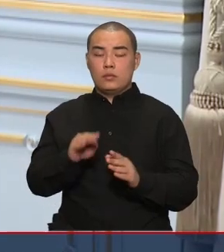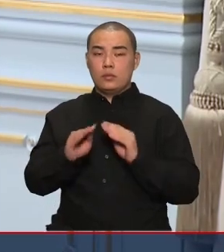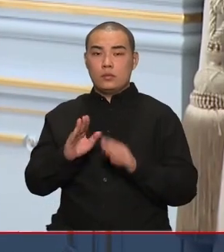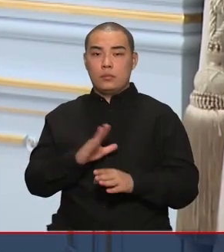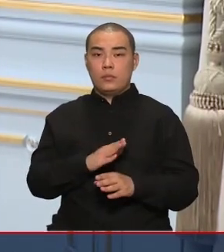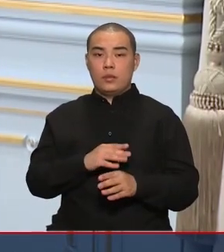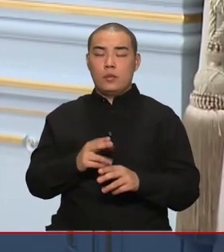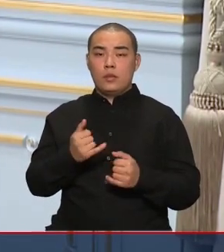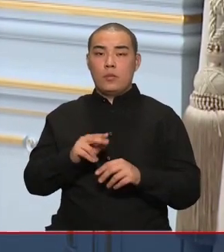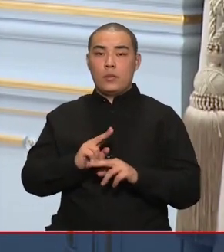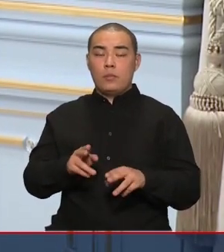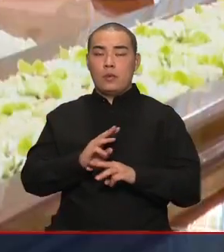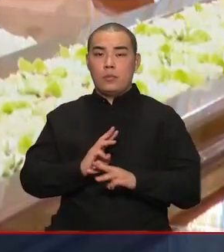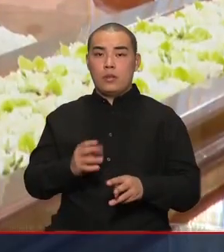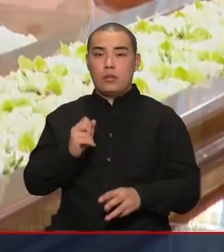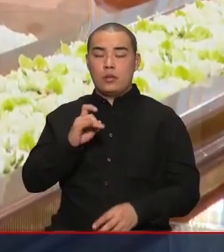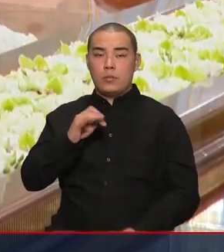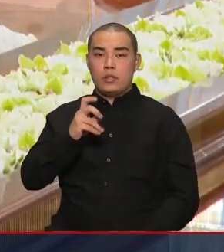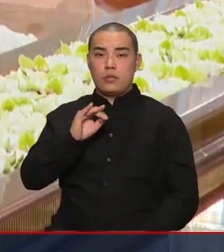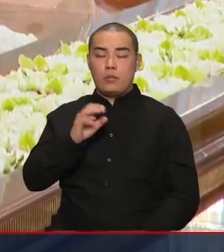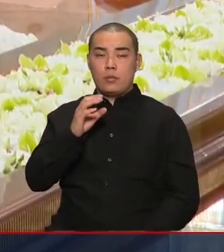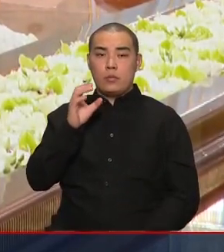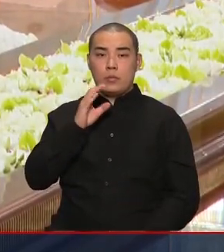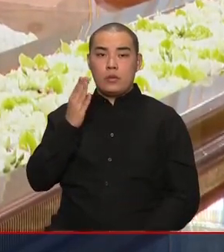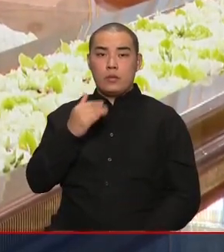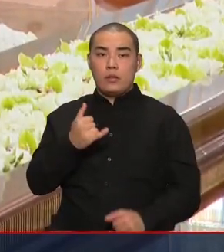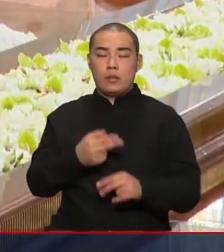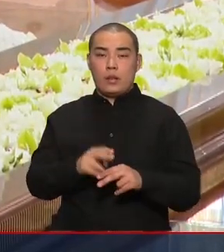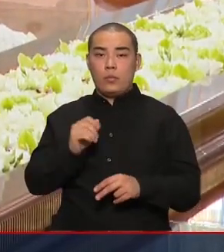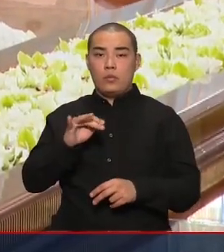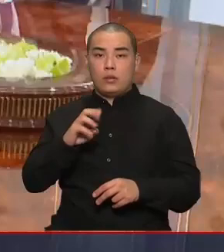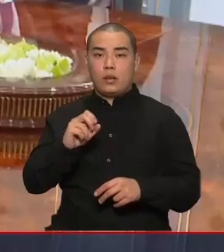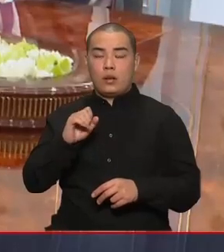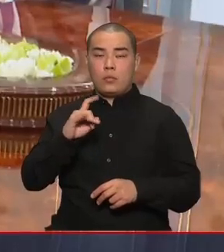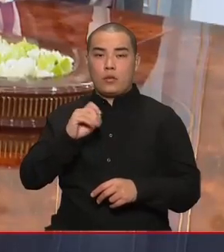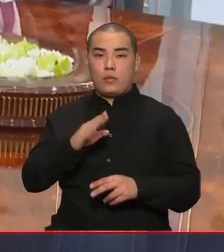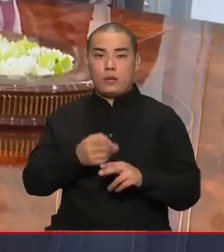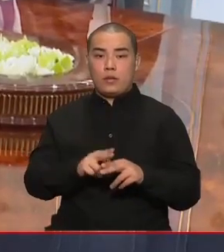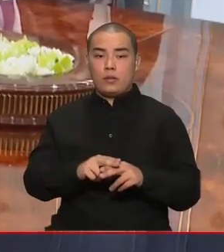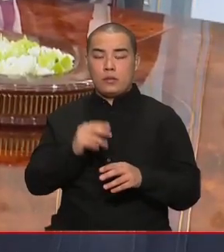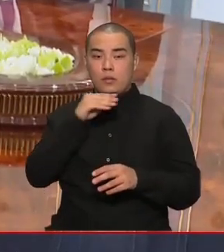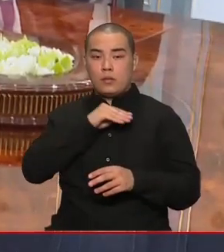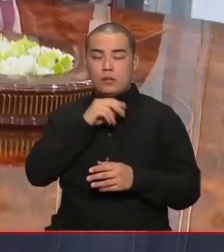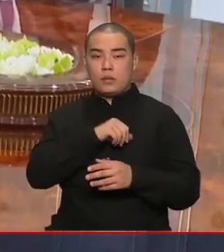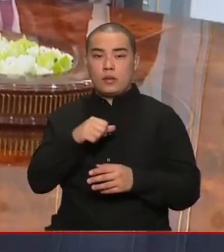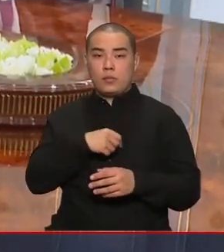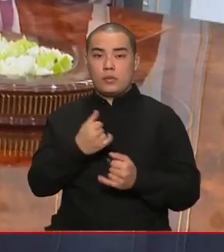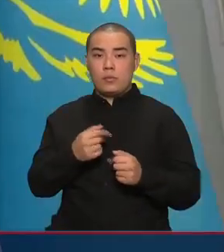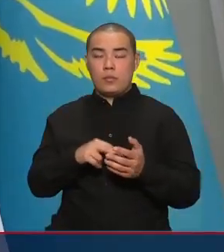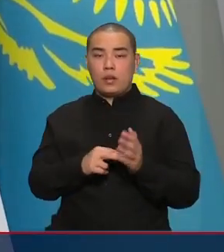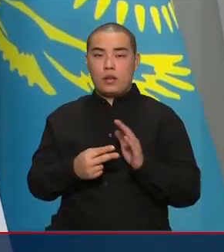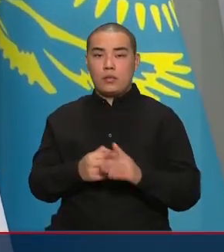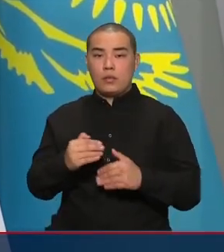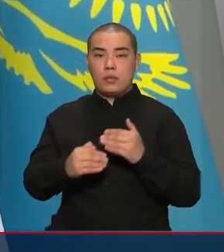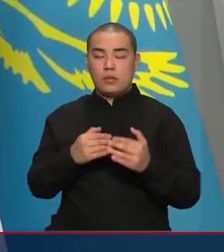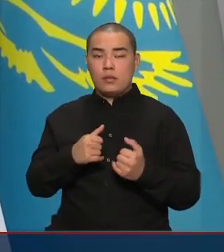талқыланды. Олжас Бектенов Өзбекстан премьер-министрі Абдулла Ариповпен де кездесіп, өнеркәсіп саласындағы елеулі прогрестер